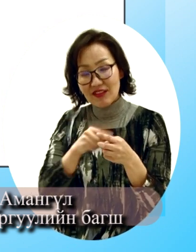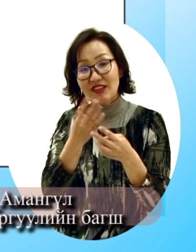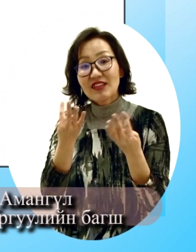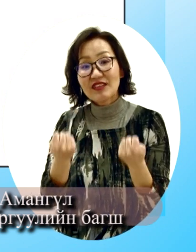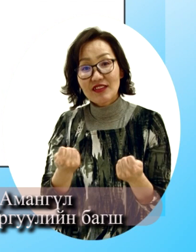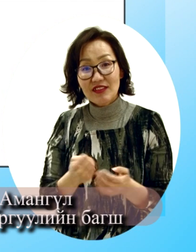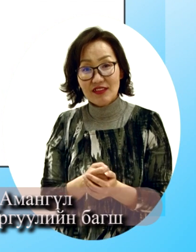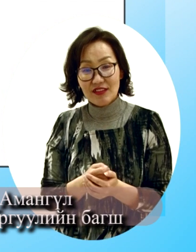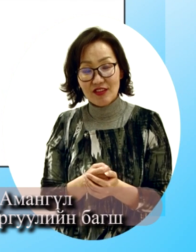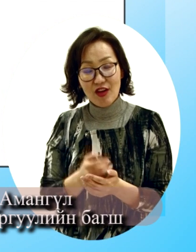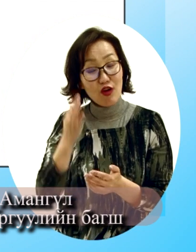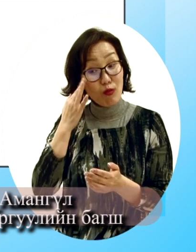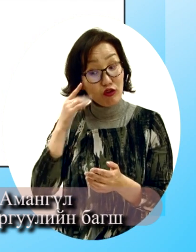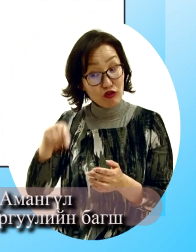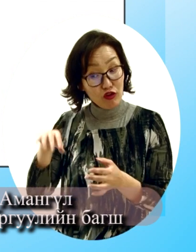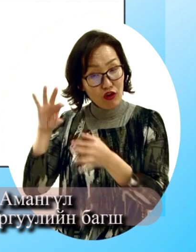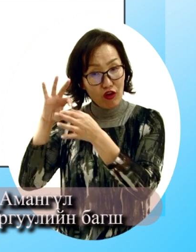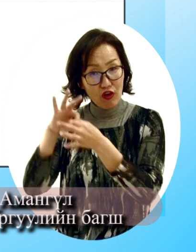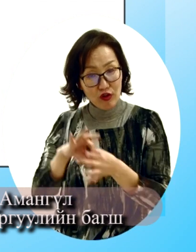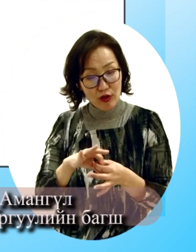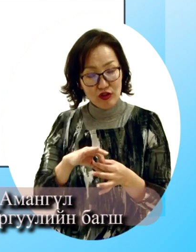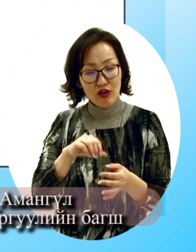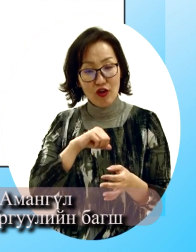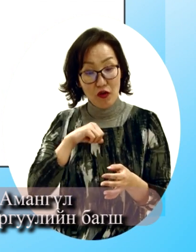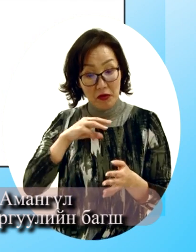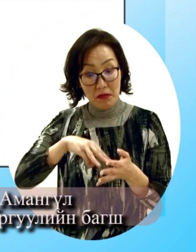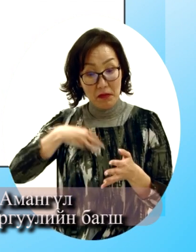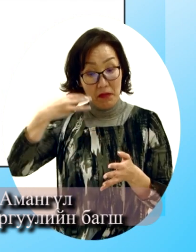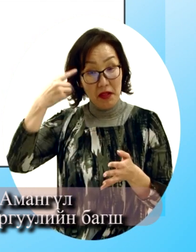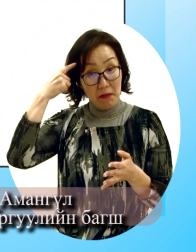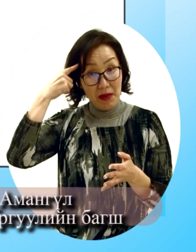Текше қанша жағы болушы еді текшенің?